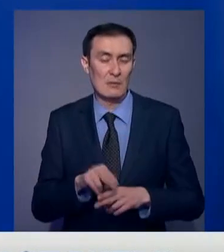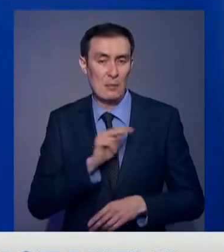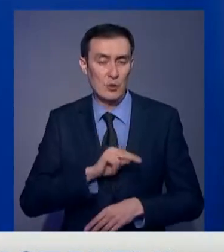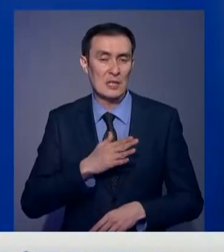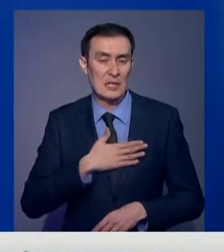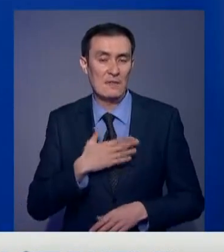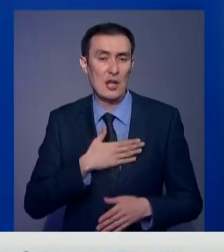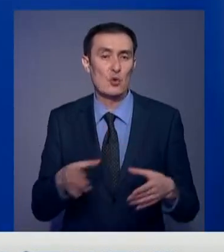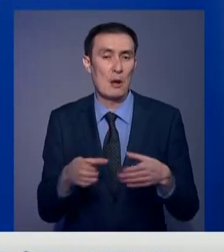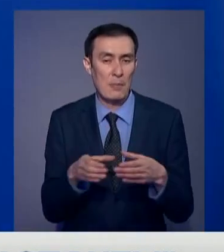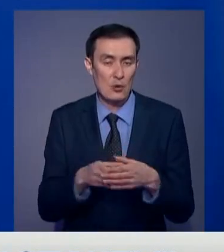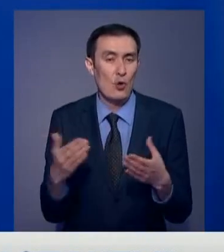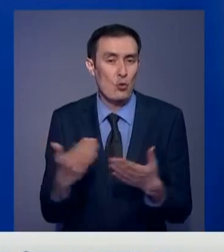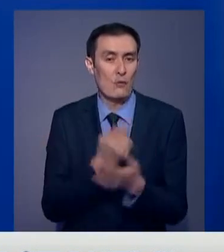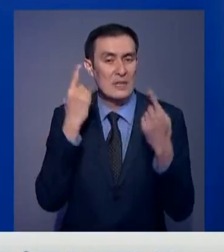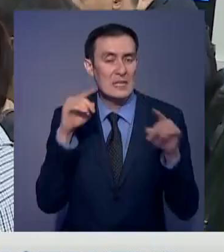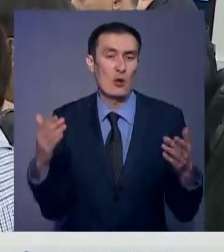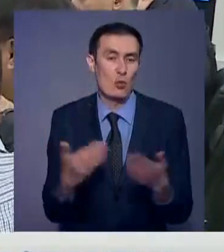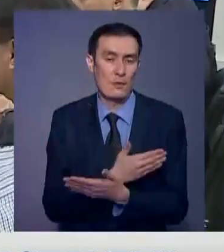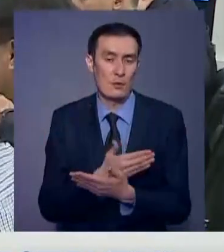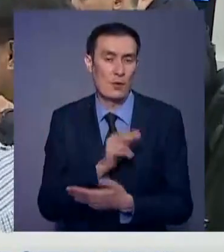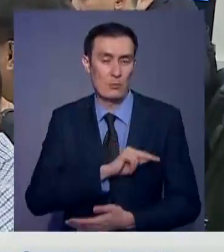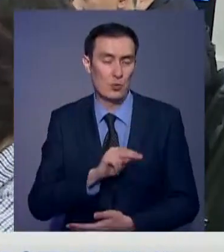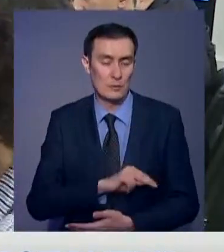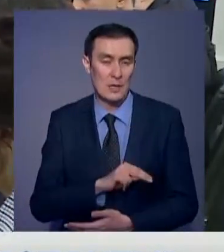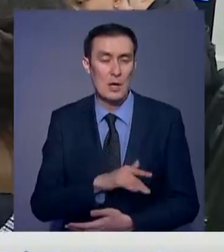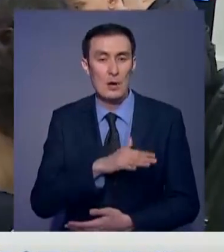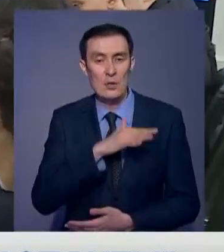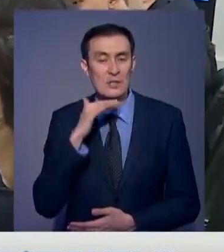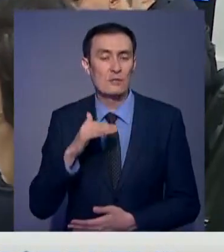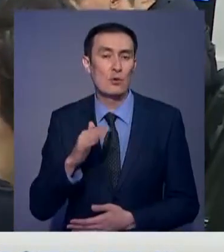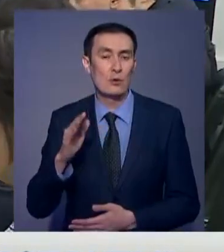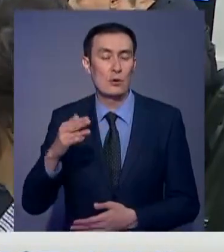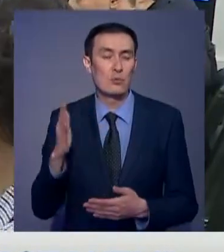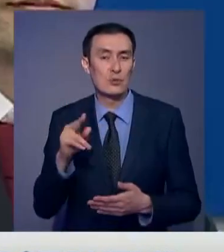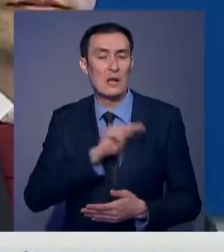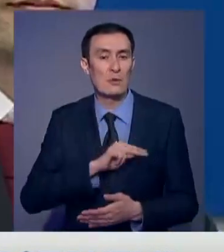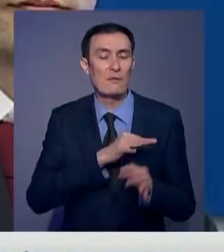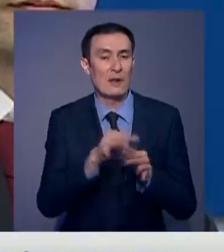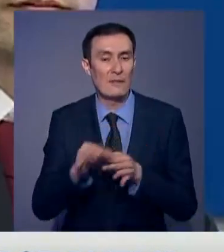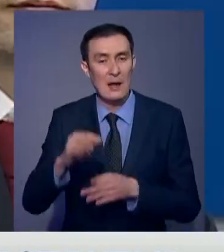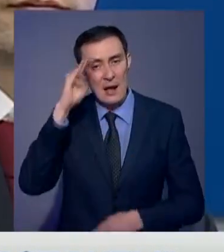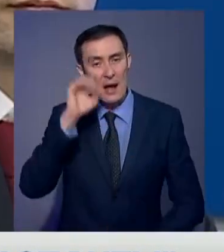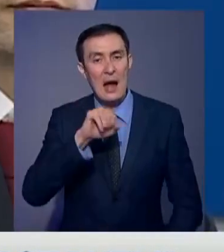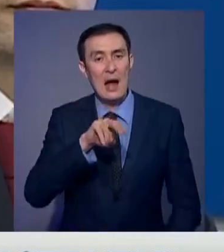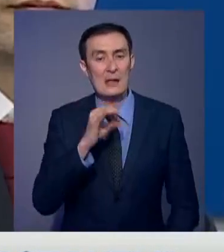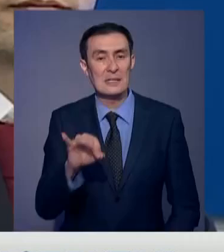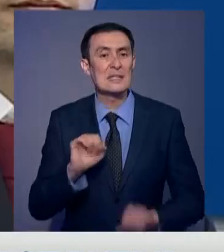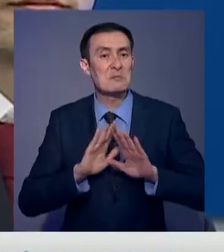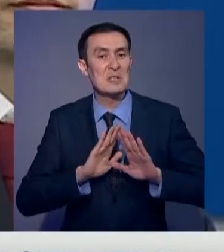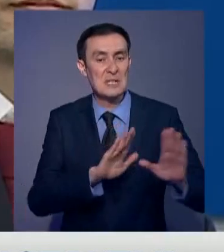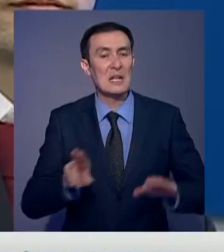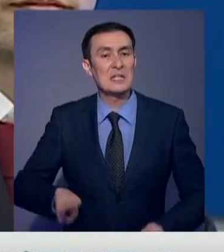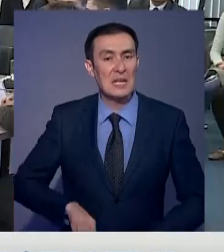нашу компанию новые идеи, новые направления. Большинство ребят будет работать в регионах. Алексей Анисимов теперь